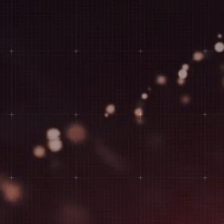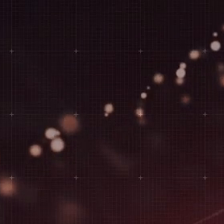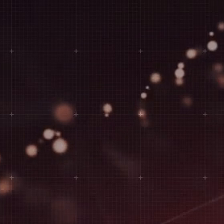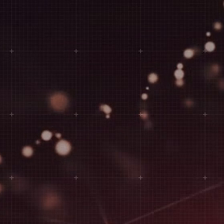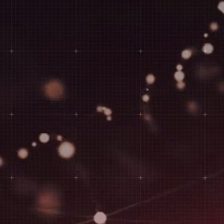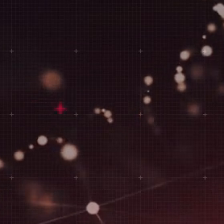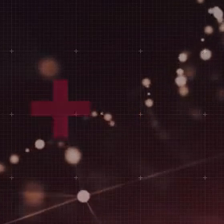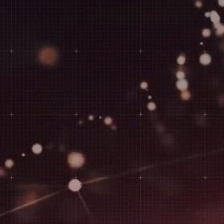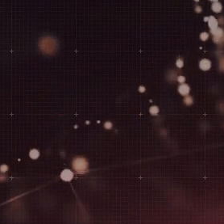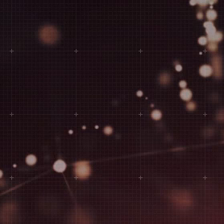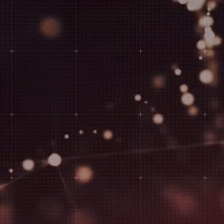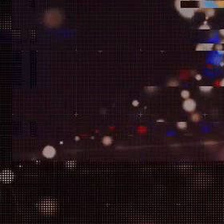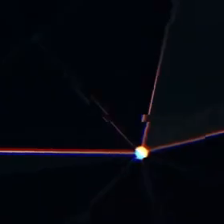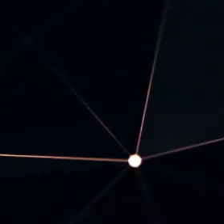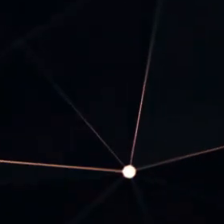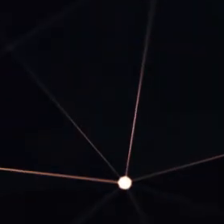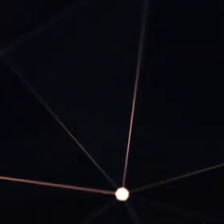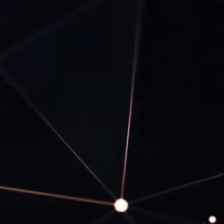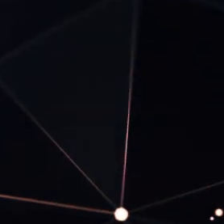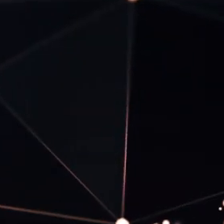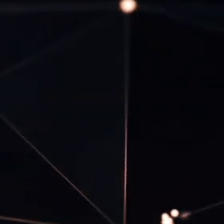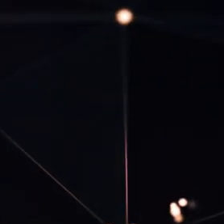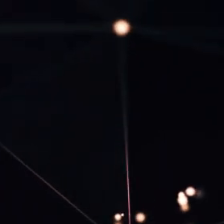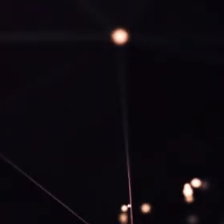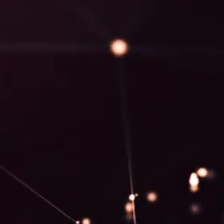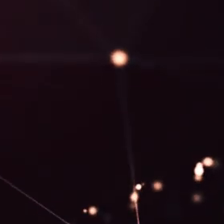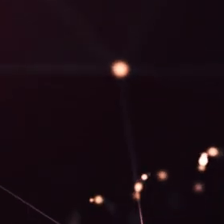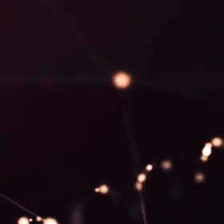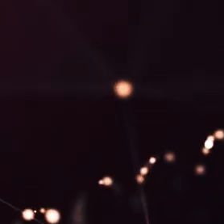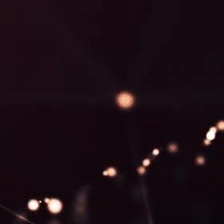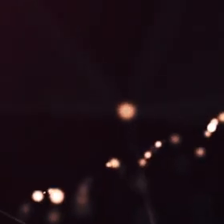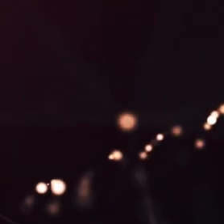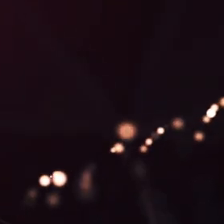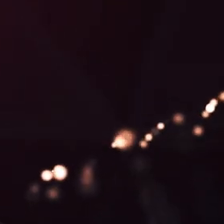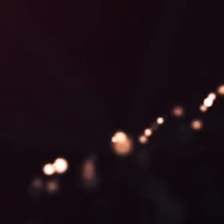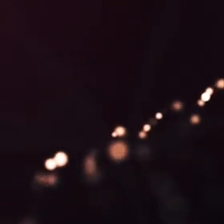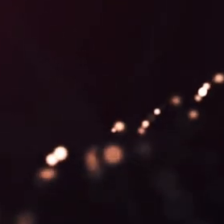පාට කණ්ණාඩි වෙනුවට S කණ්ණාඩි.